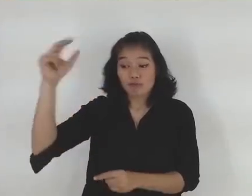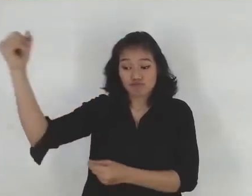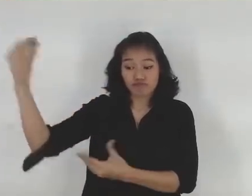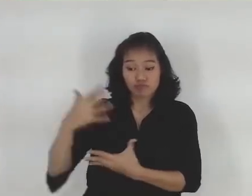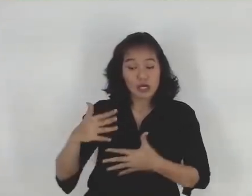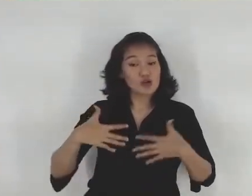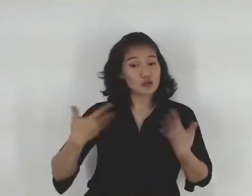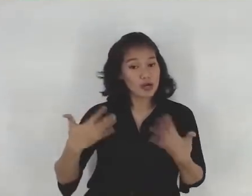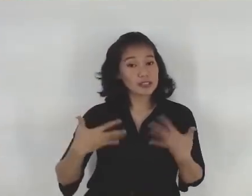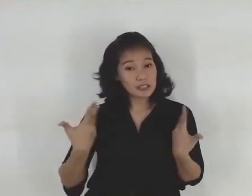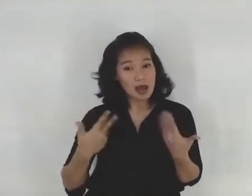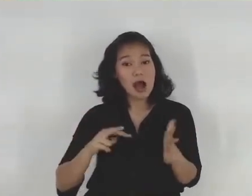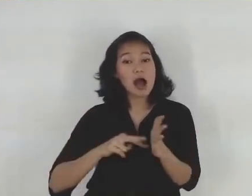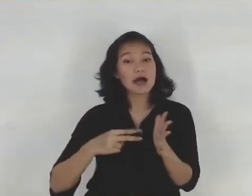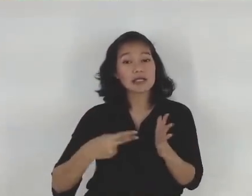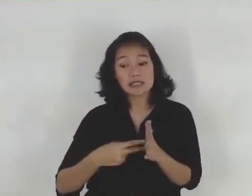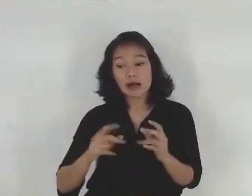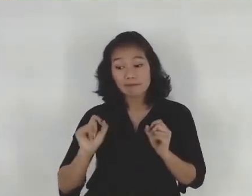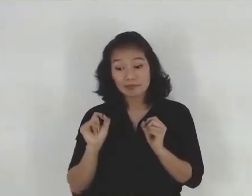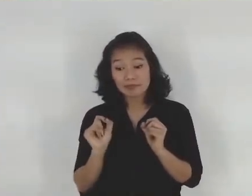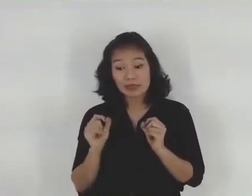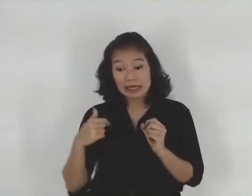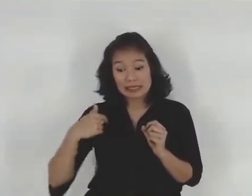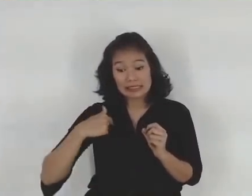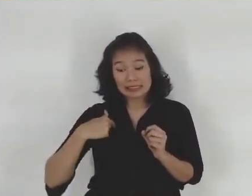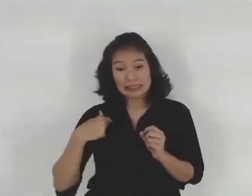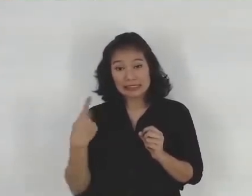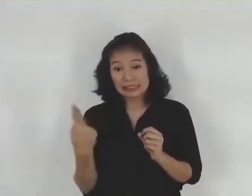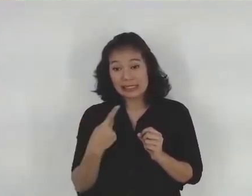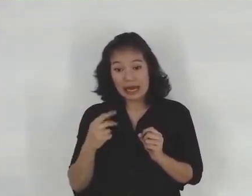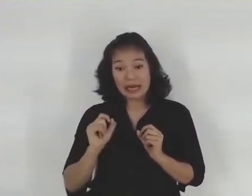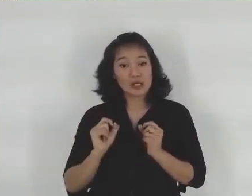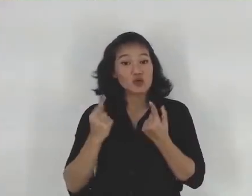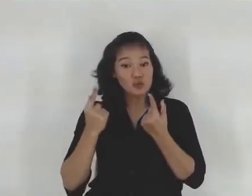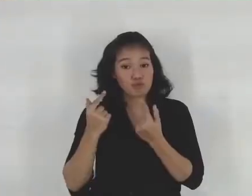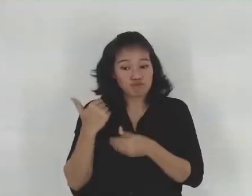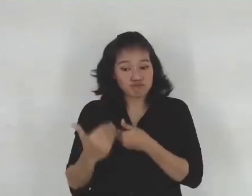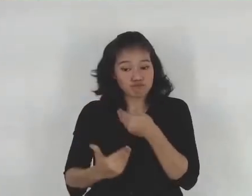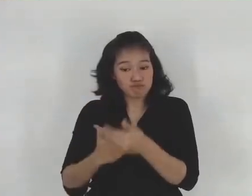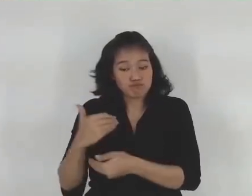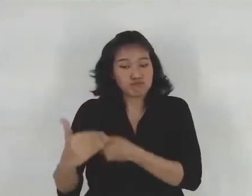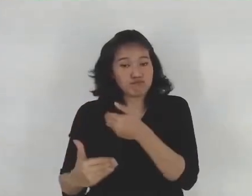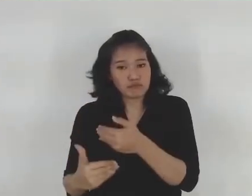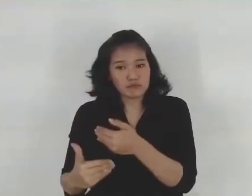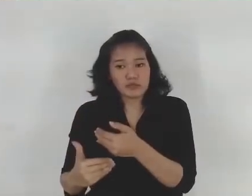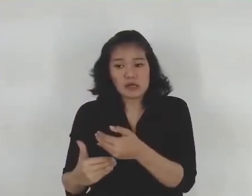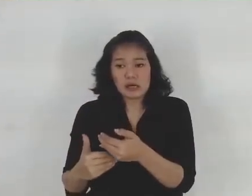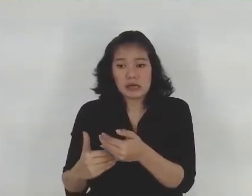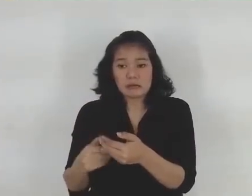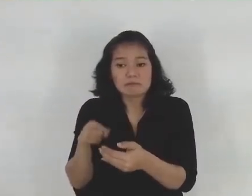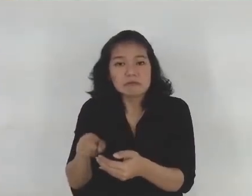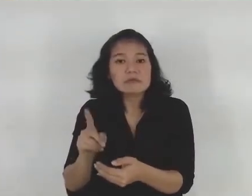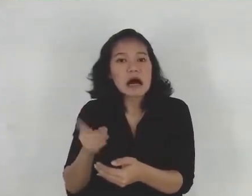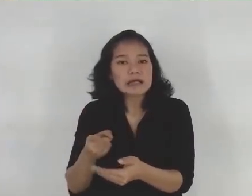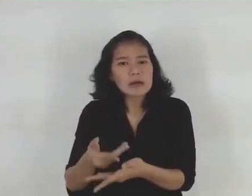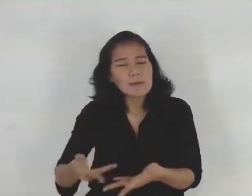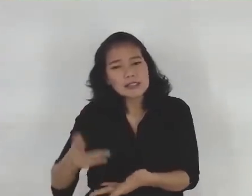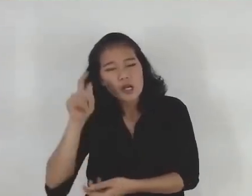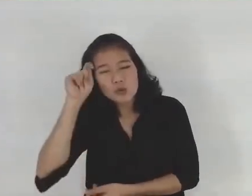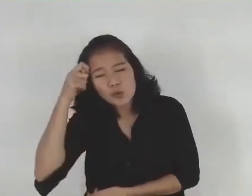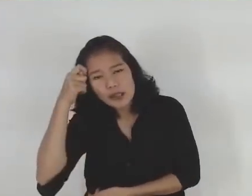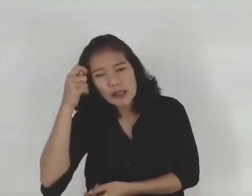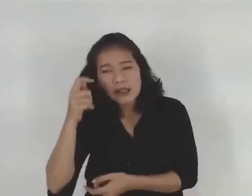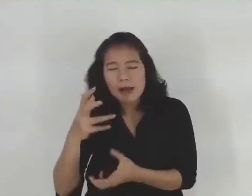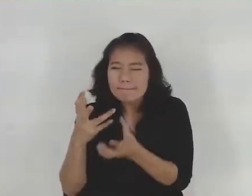dalam kehidupan ini kalau kita sedang mengalami keadaan yang sulit